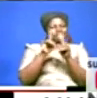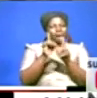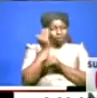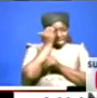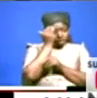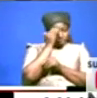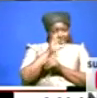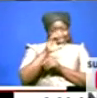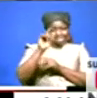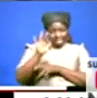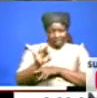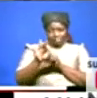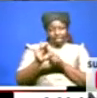CDF